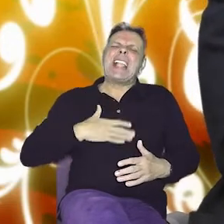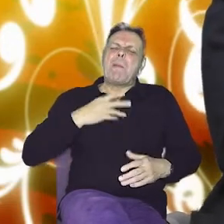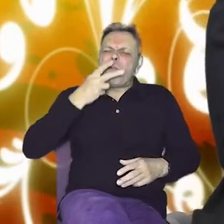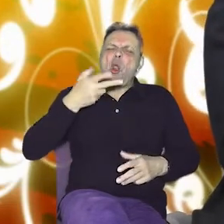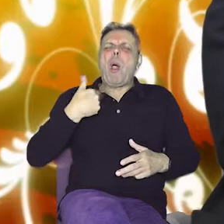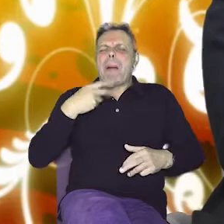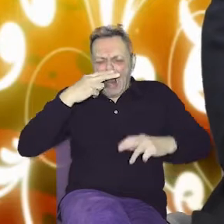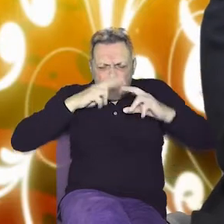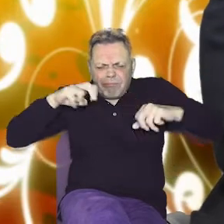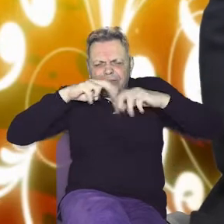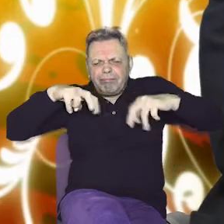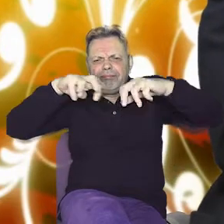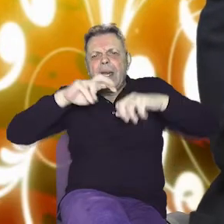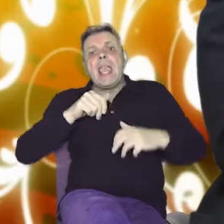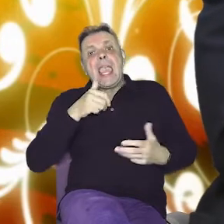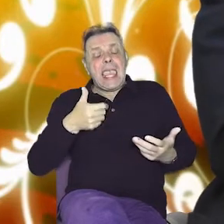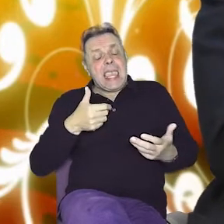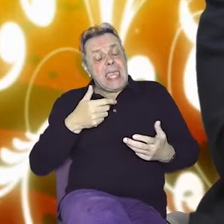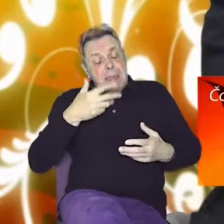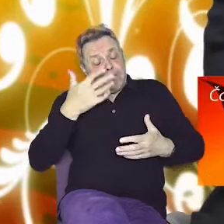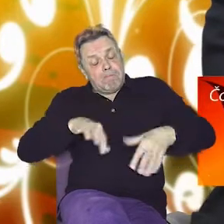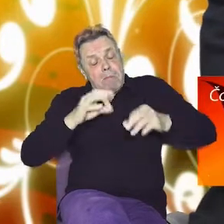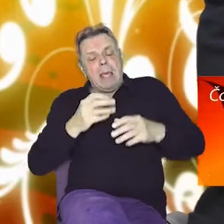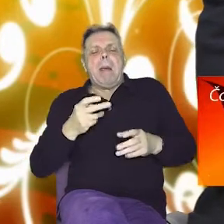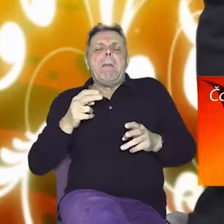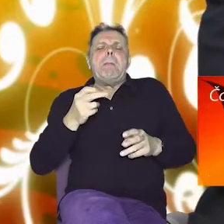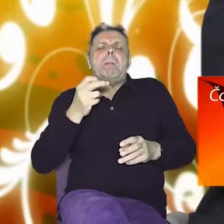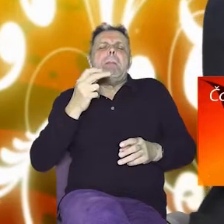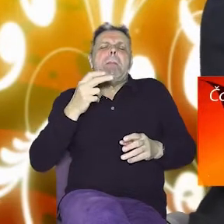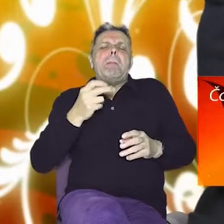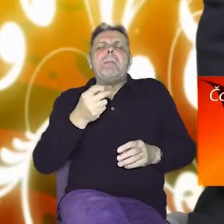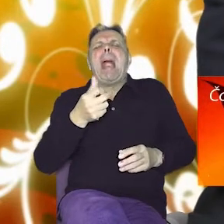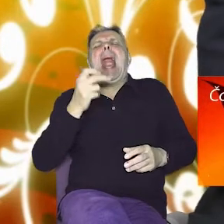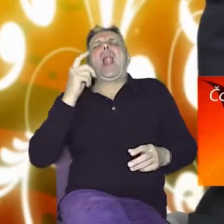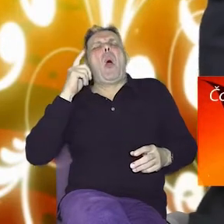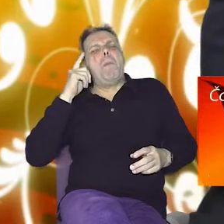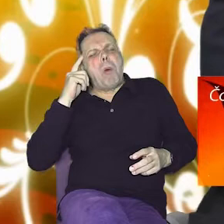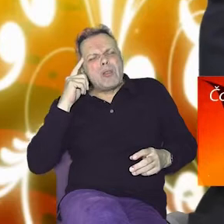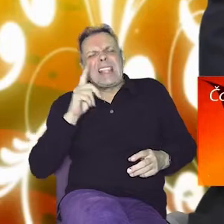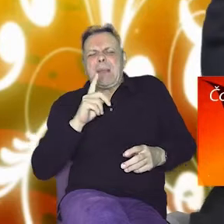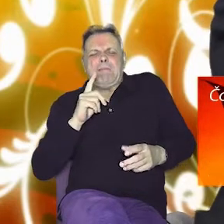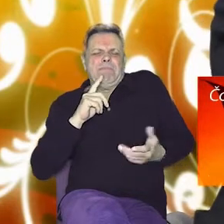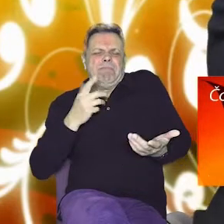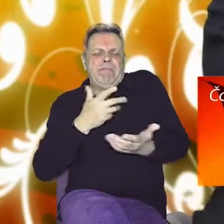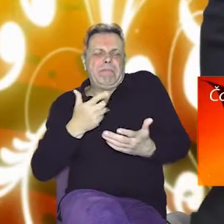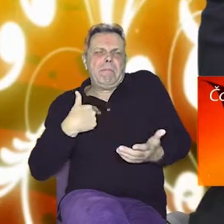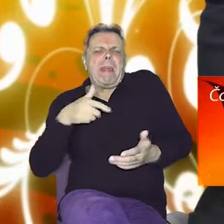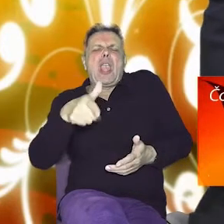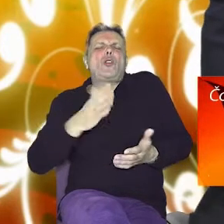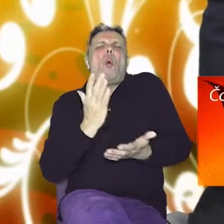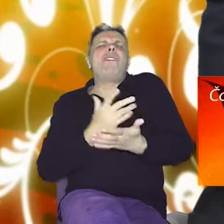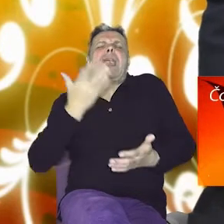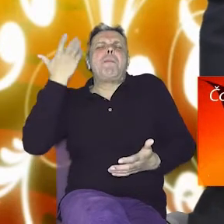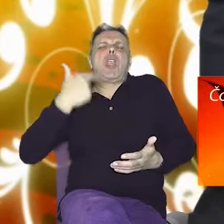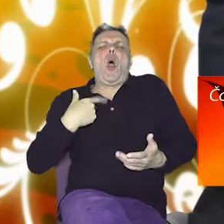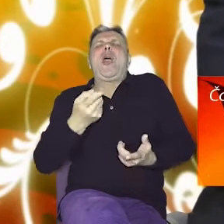ovako nepoznatim stvarima i manje poznatim i kompliciranim stvarima. To je nekakav izazov za mene uvijek bio cijeli